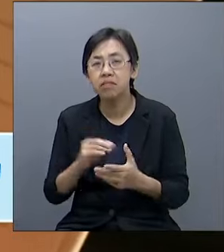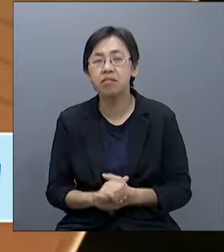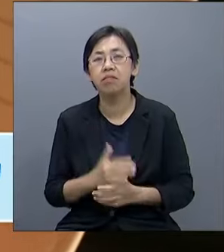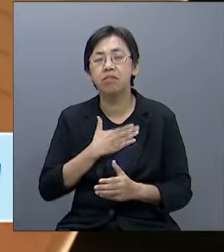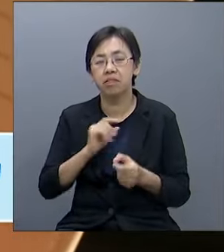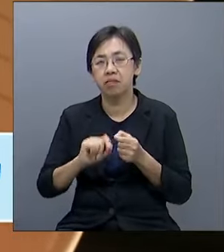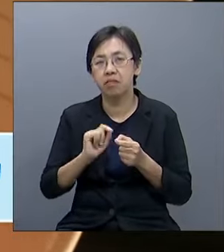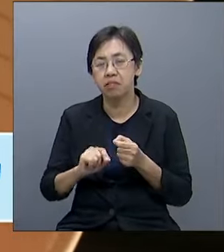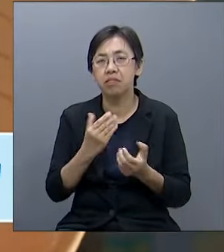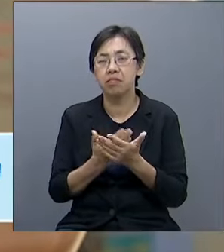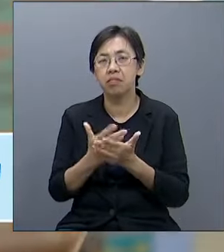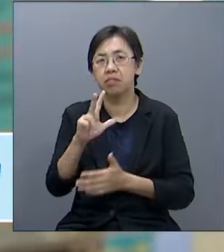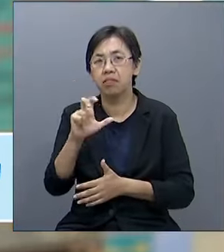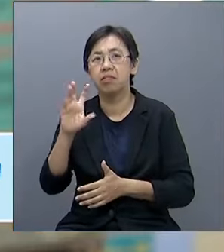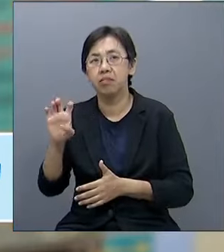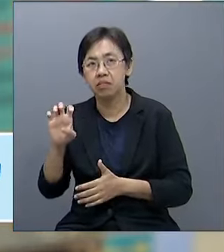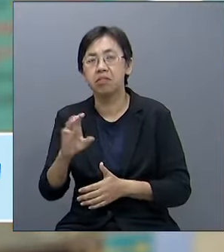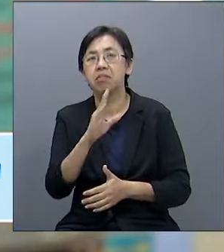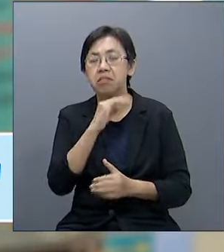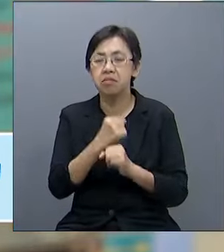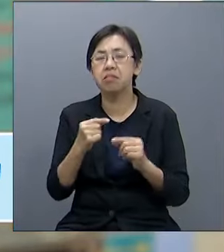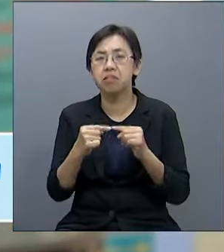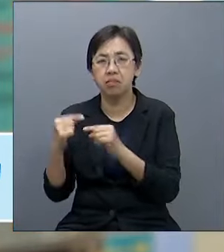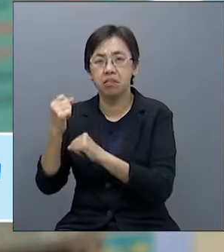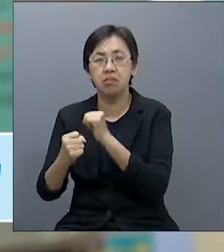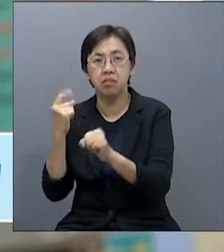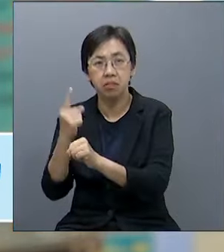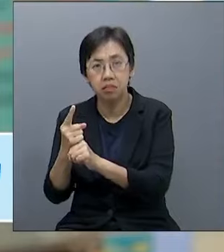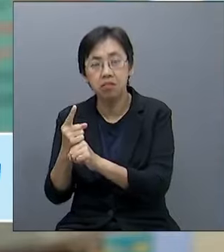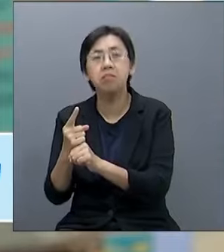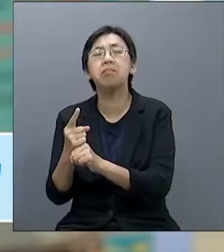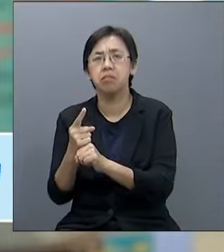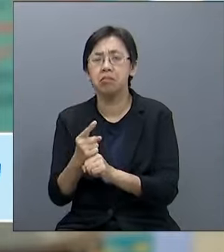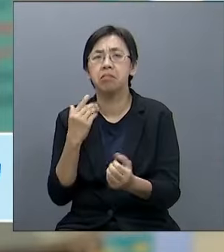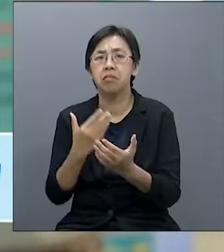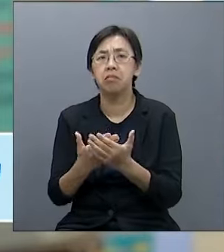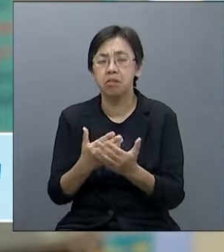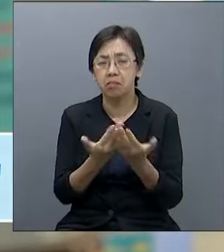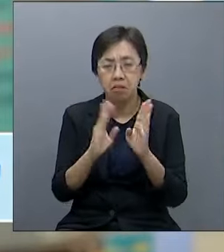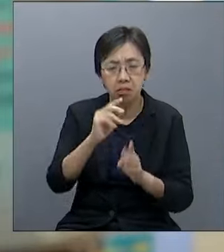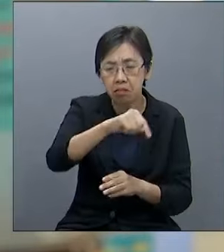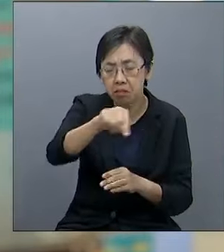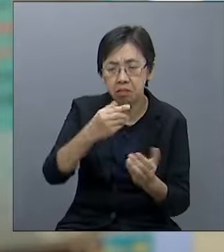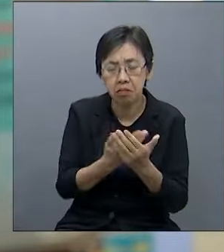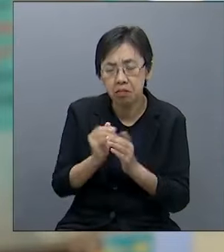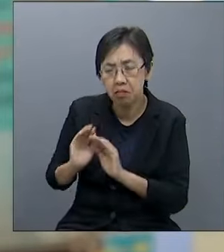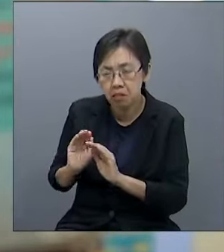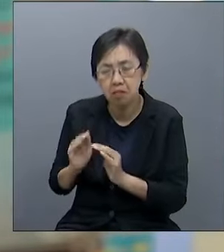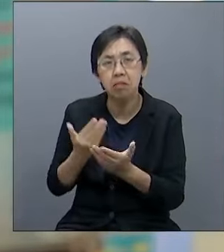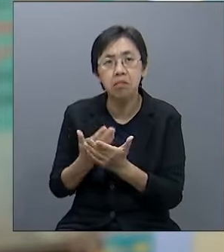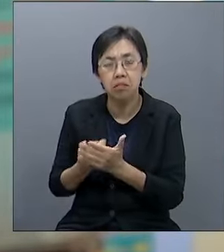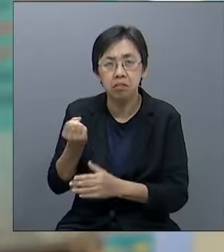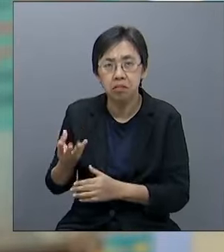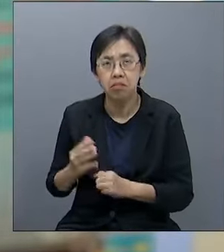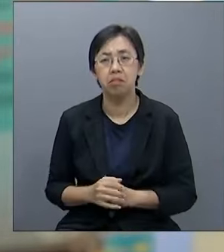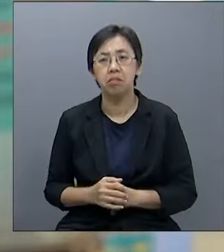ได้ 3-400 บาทถ้าไปเรื่อยๆครบ1ปีต่อครอบครัวเนี่ยหลายๆครอบครัวเนี่ยเก็บได้เป็นหมื่นซึ่งมัน